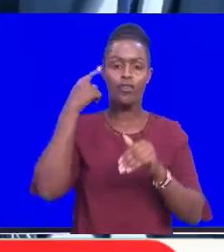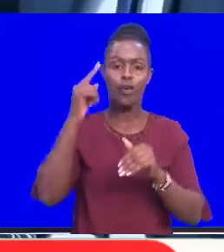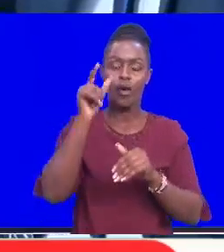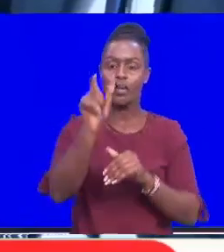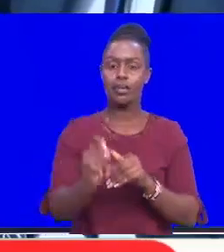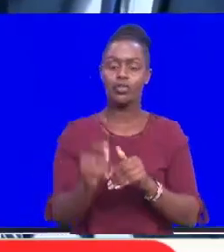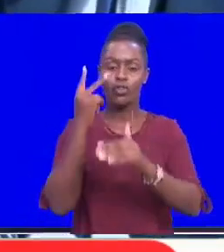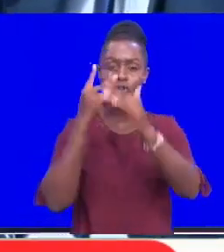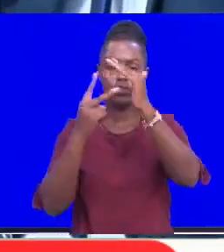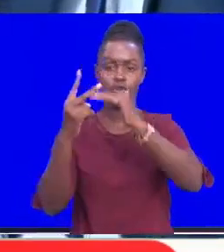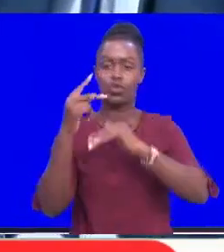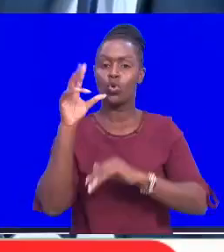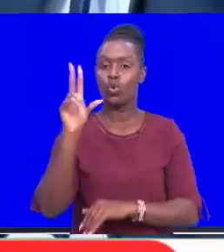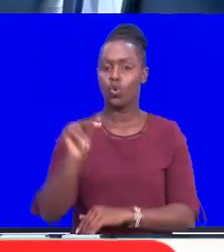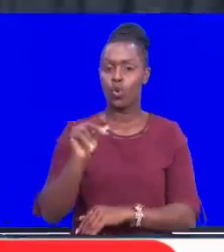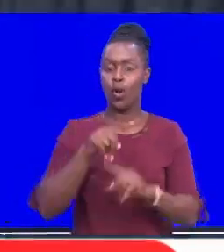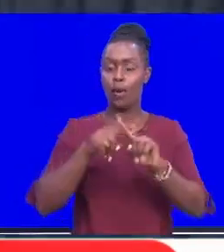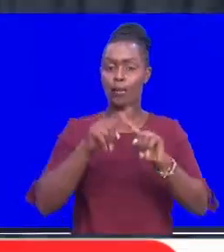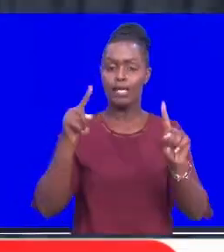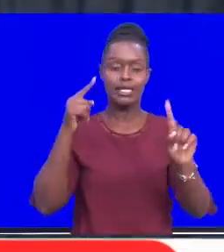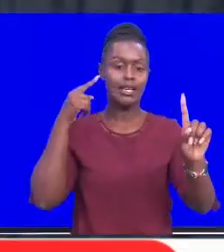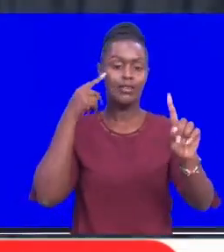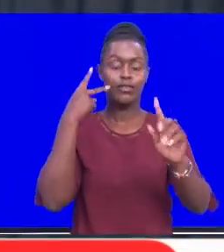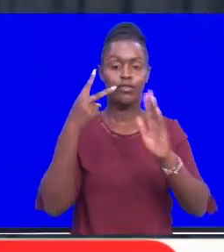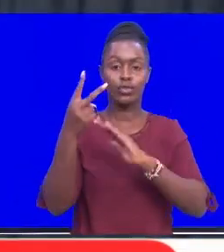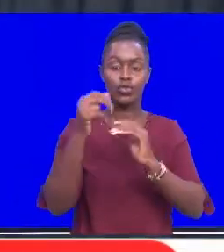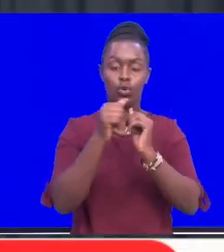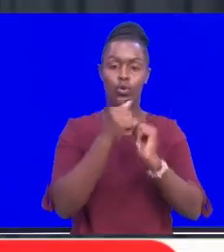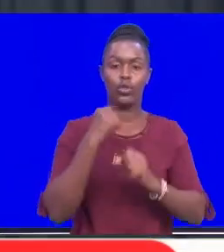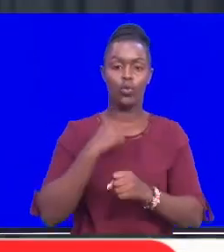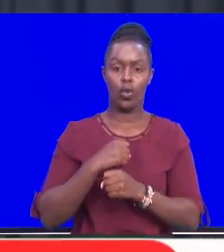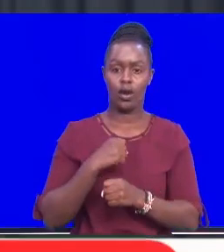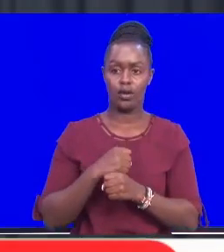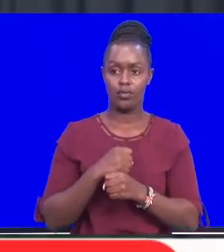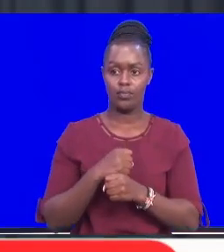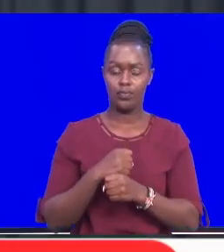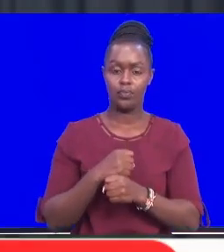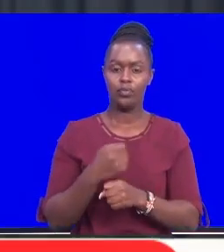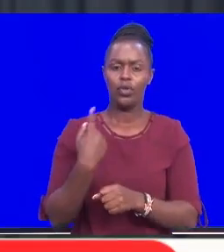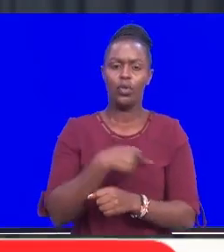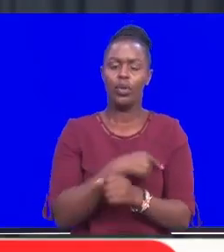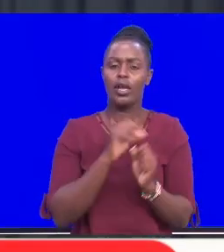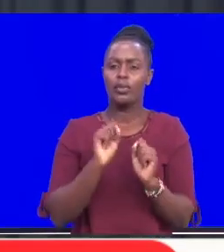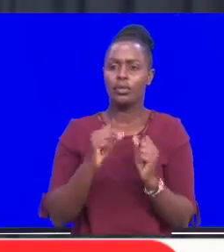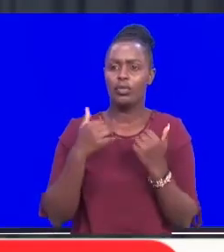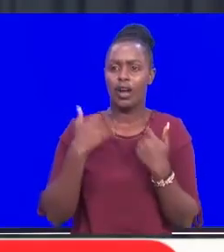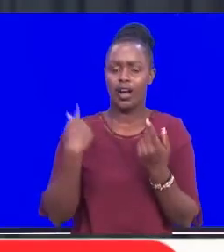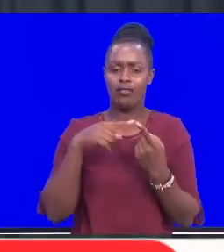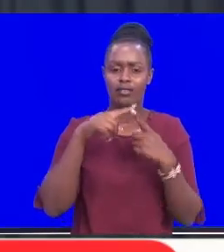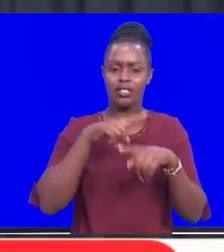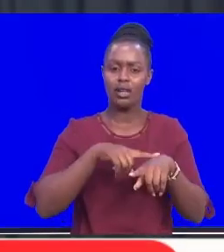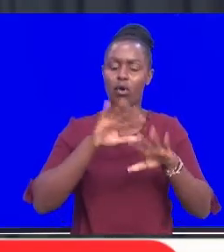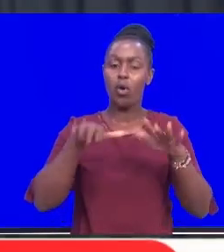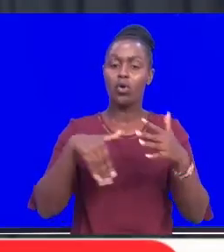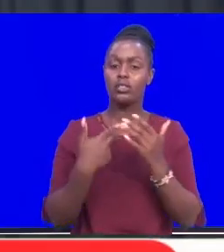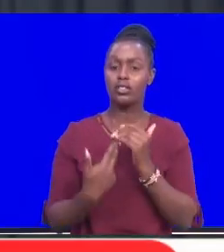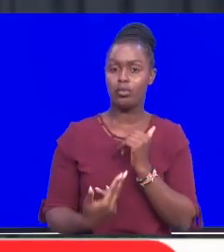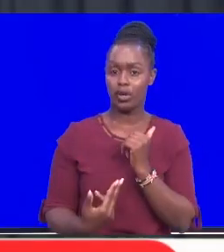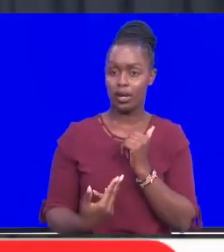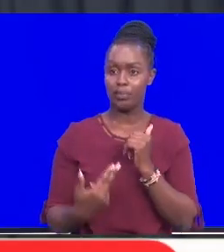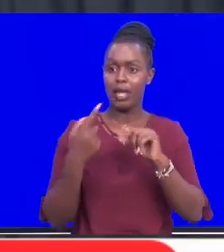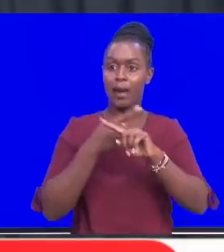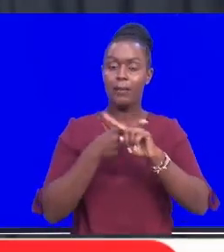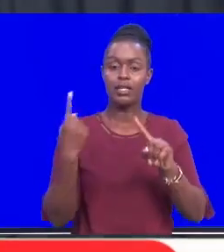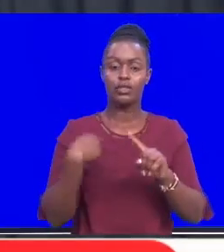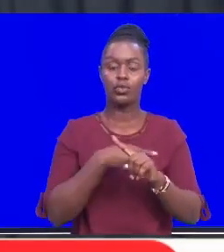yaonekane, ila ni maono yanayotenda kazi. We may have at times wobbled or even tripled, but we did